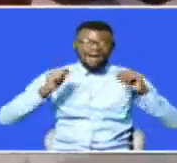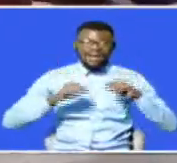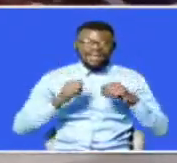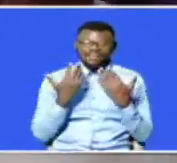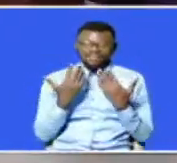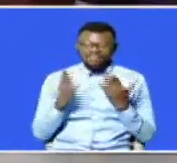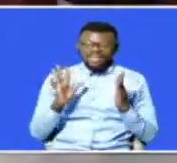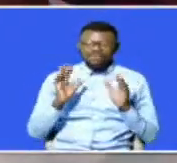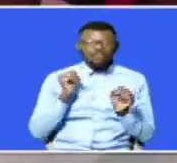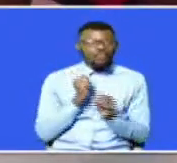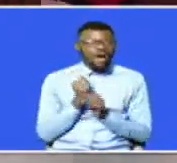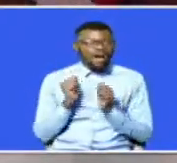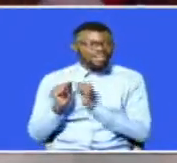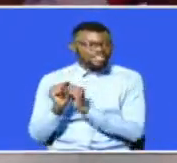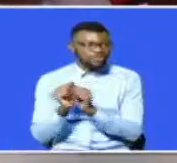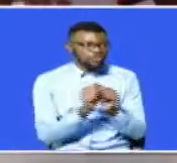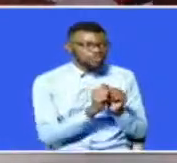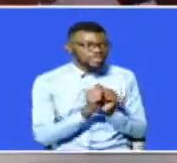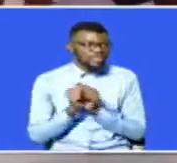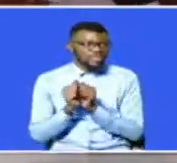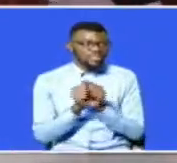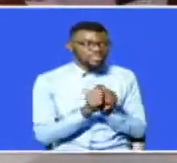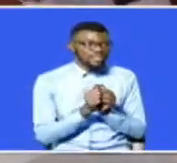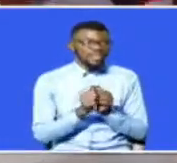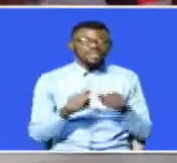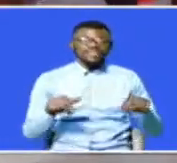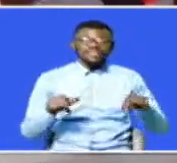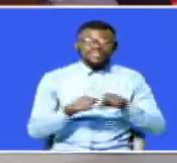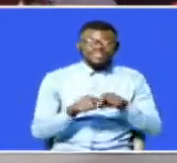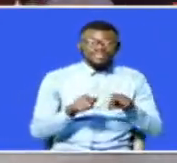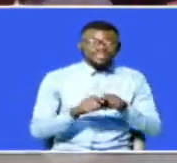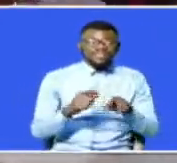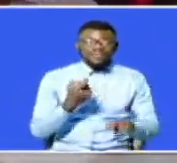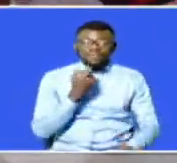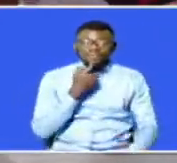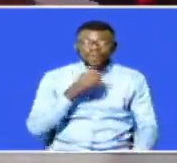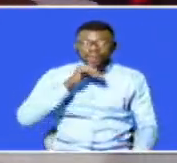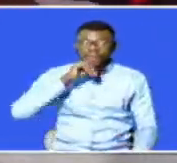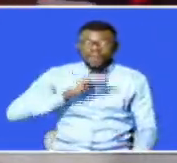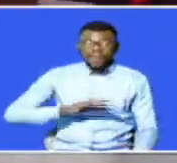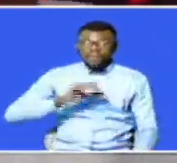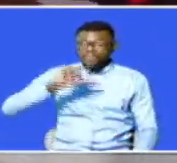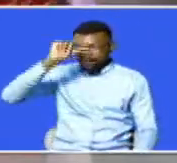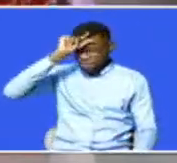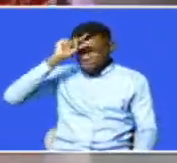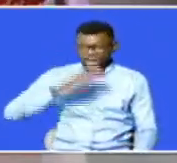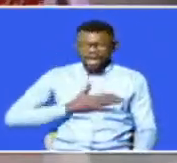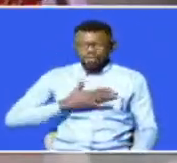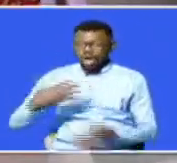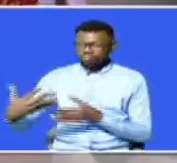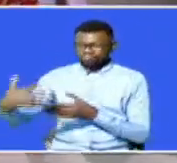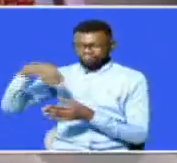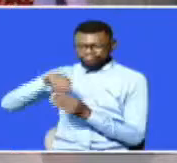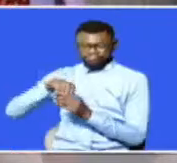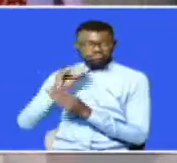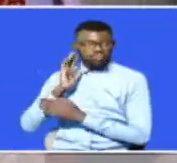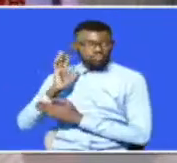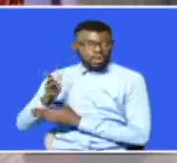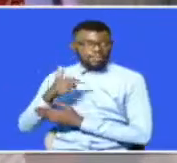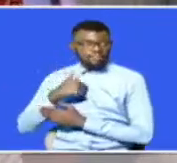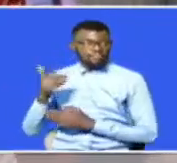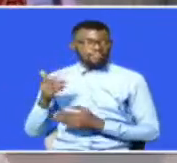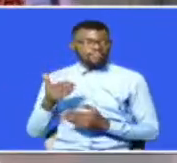yeye pamoja. Hata ndugu Gideon Moi atakuwa ndani ya serikali yetu ya Azimio. Mimi nimerudi